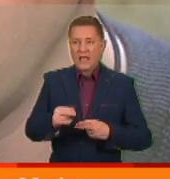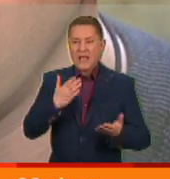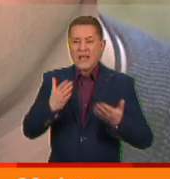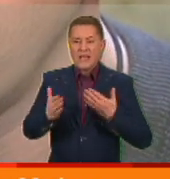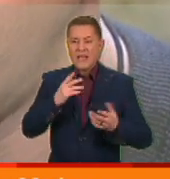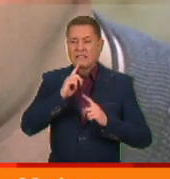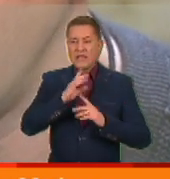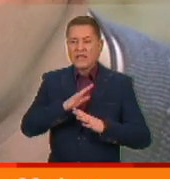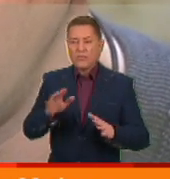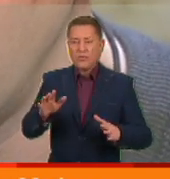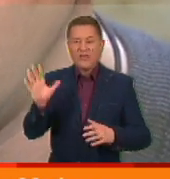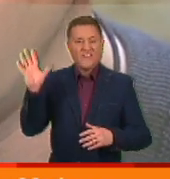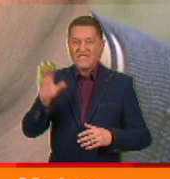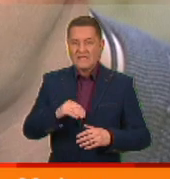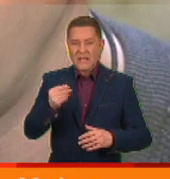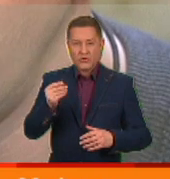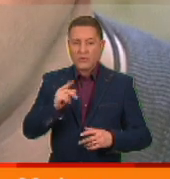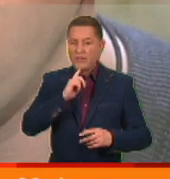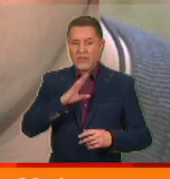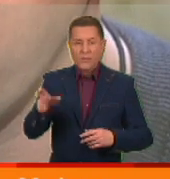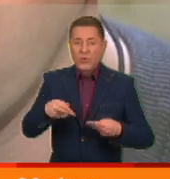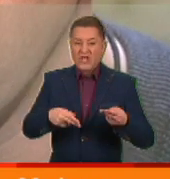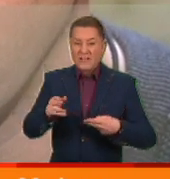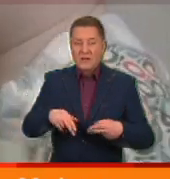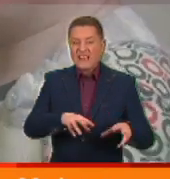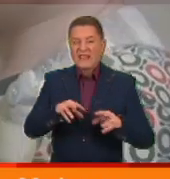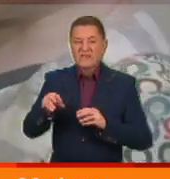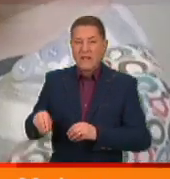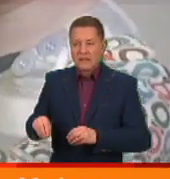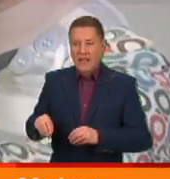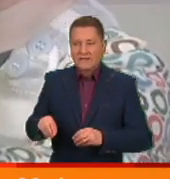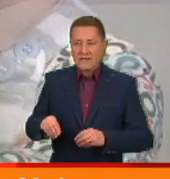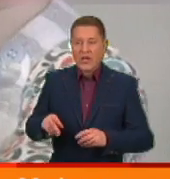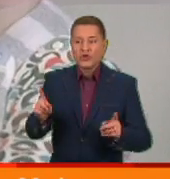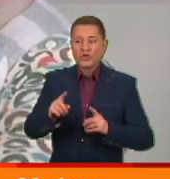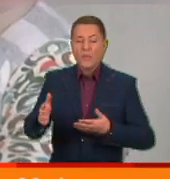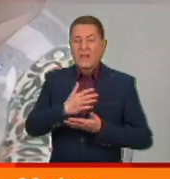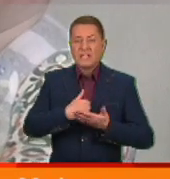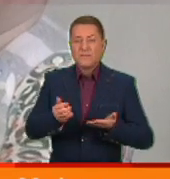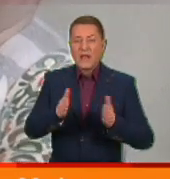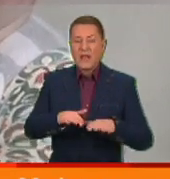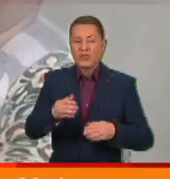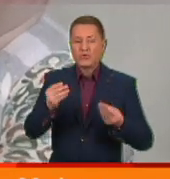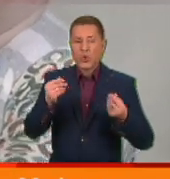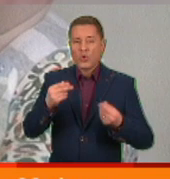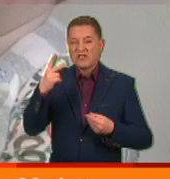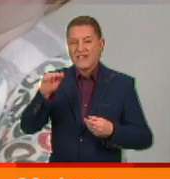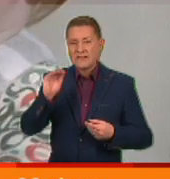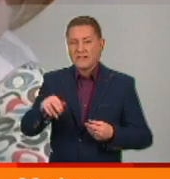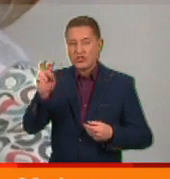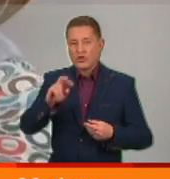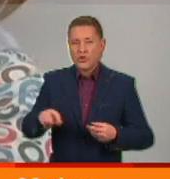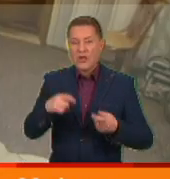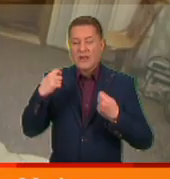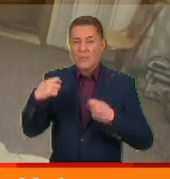будет всей суммы, не будет лечения, не будет трансплантации. Аби назбирати решту грошей, 20 тисяч доларів, на